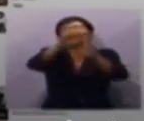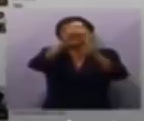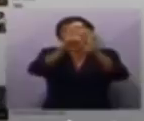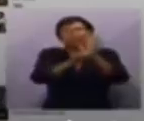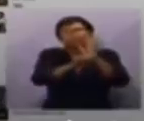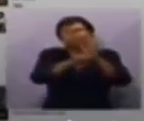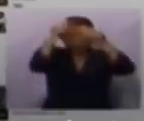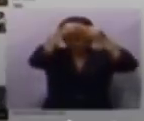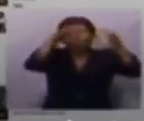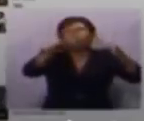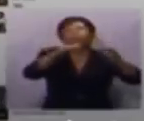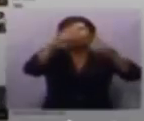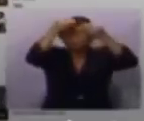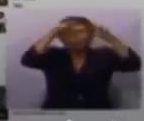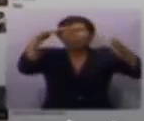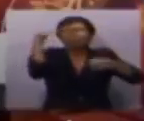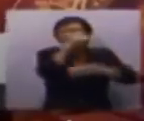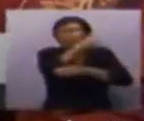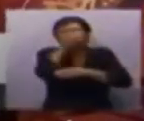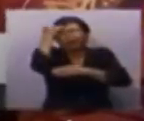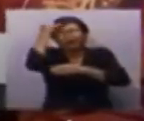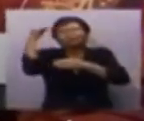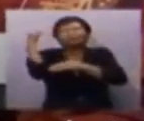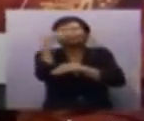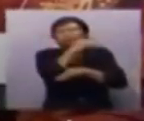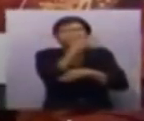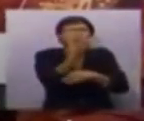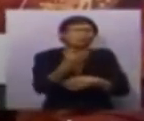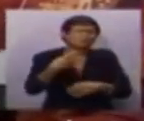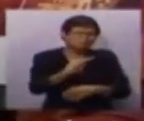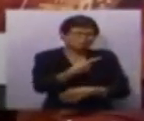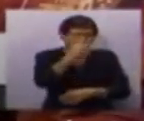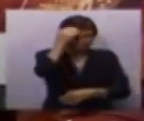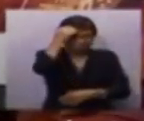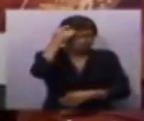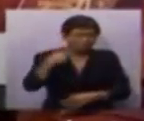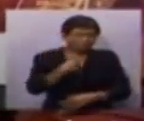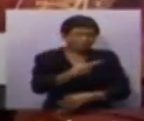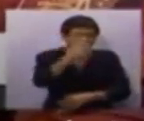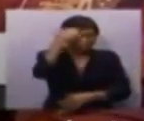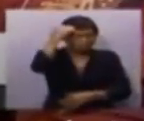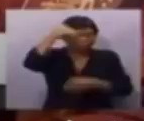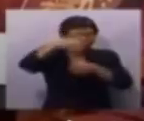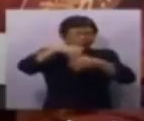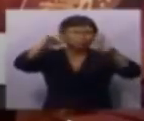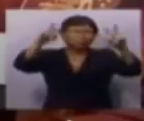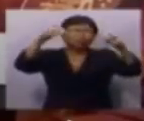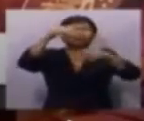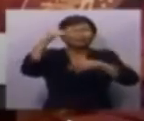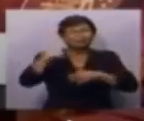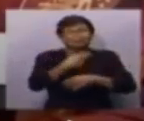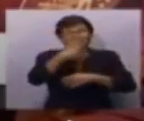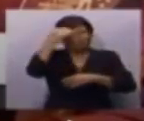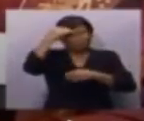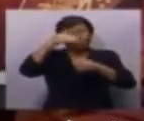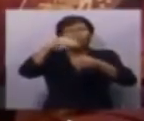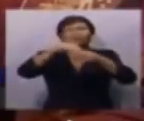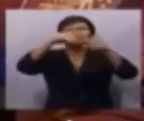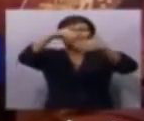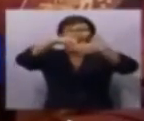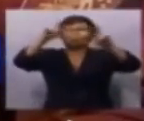penyebaran maklumat palsu dan ideologi. Kita juga tahu bahawa dalam konteks pilihan